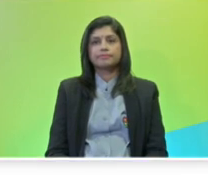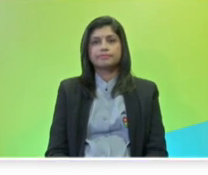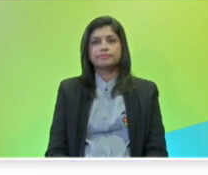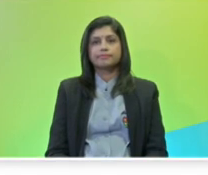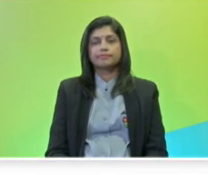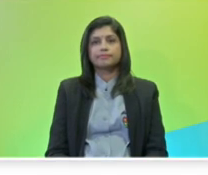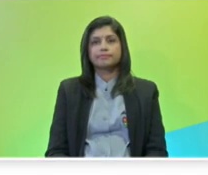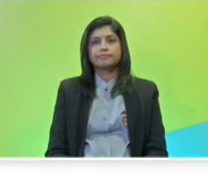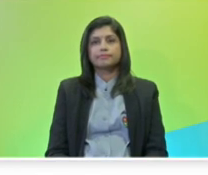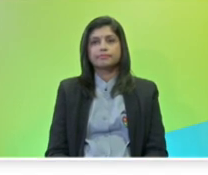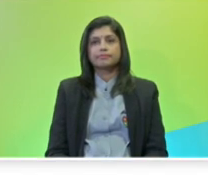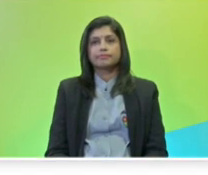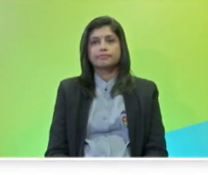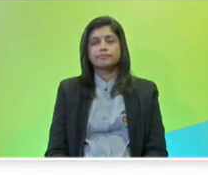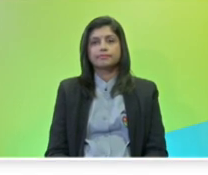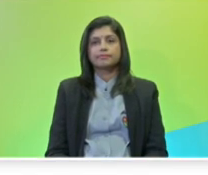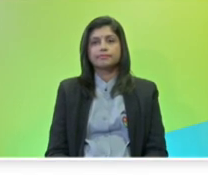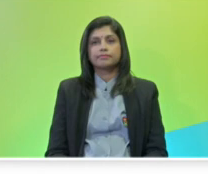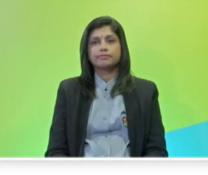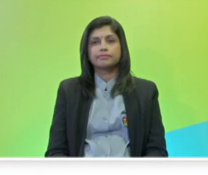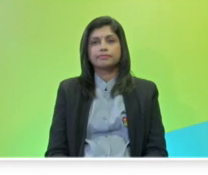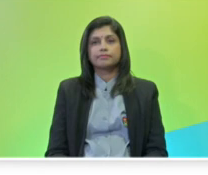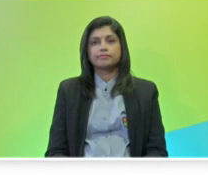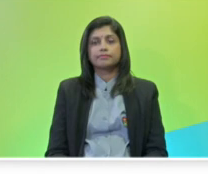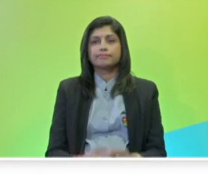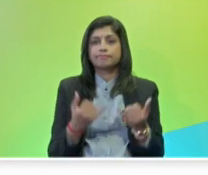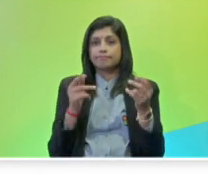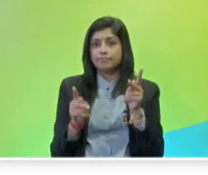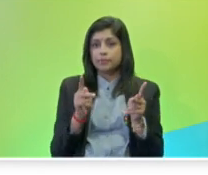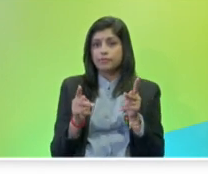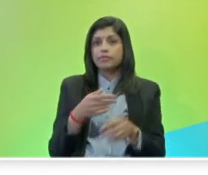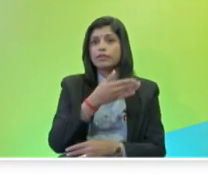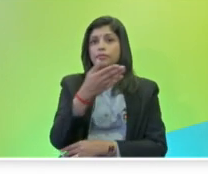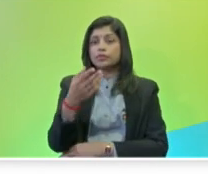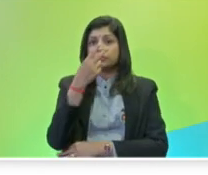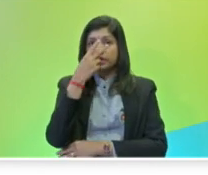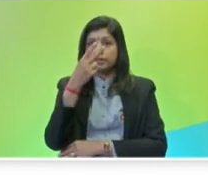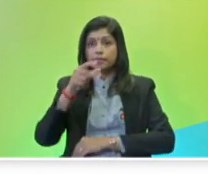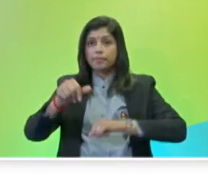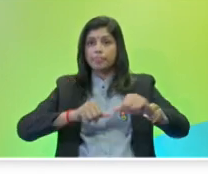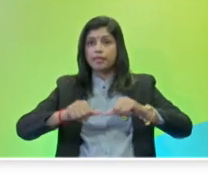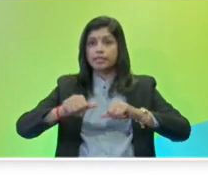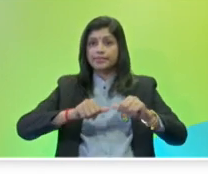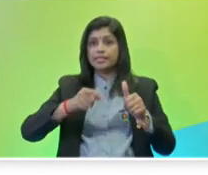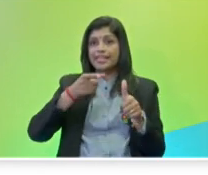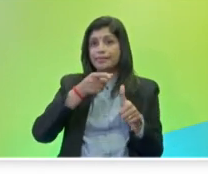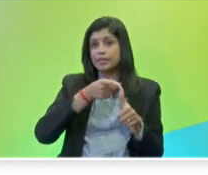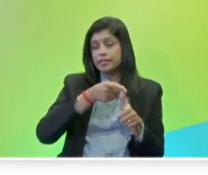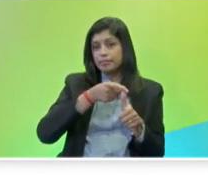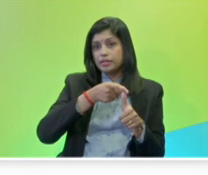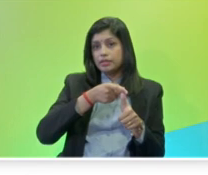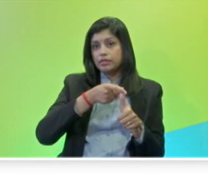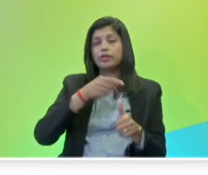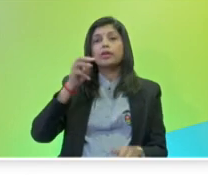Oke kalau untuk lihat Activity yang pertama ini adalah untuk murid mengetahui